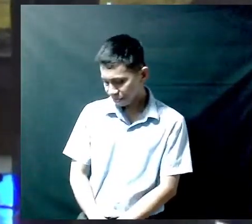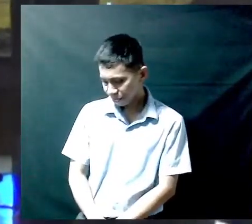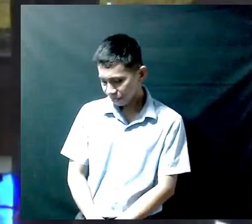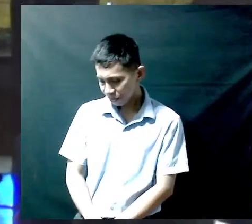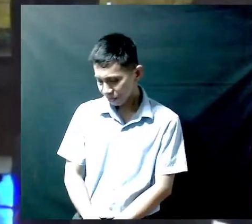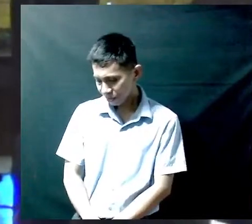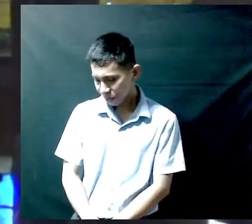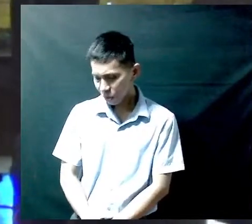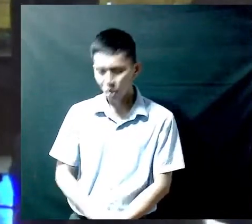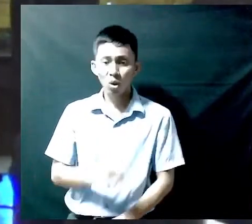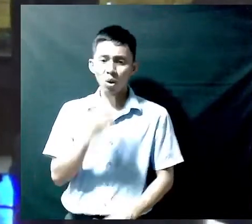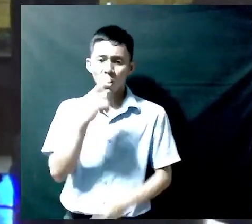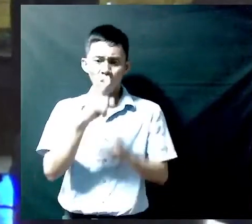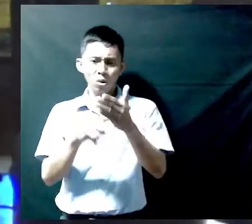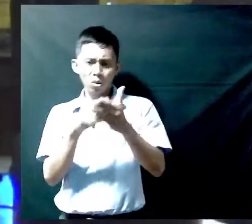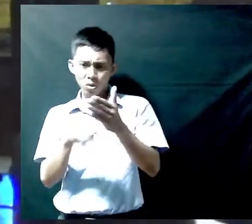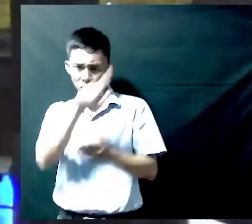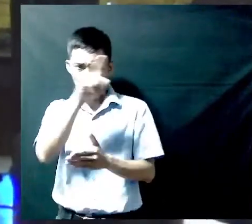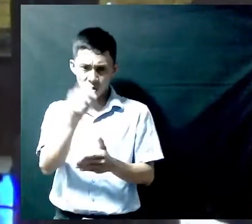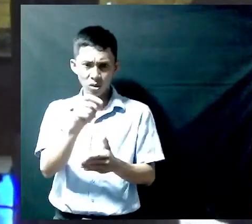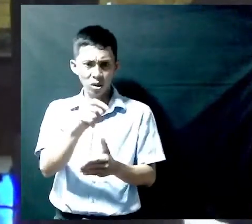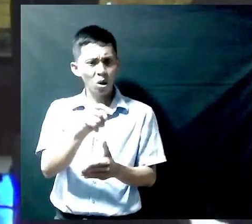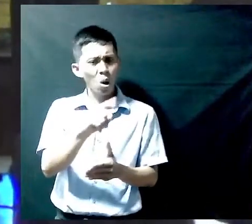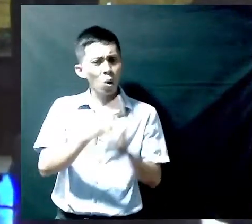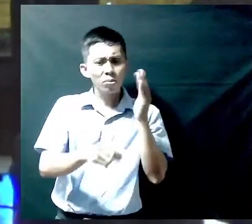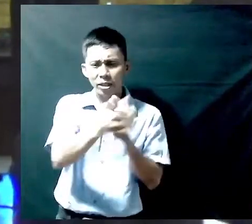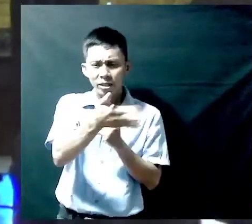Ano ang mga bagay na hirap kang ibigay kay Lord?